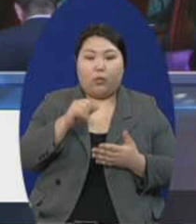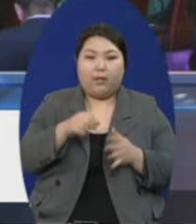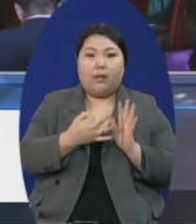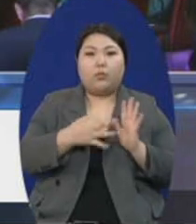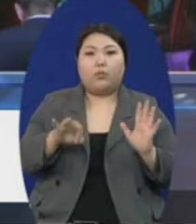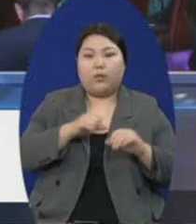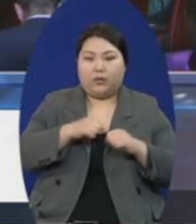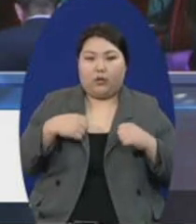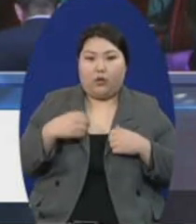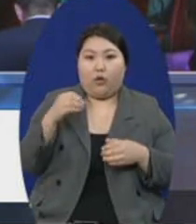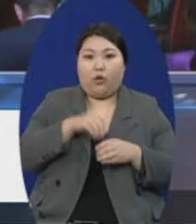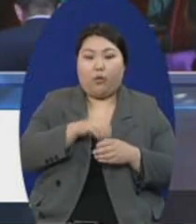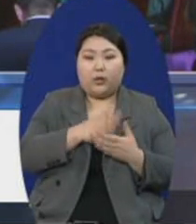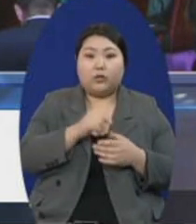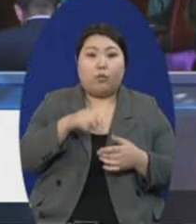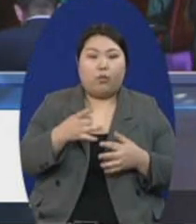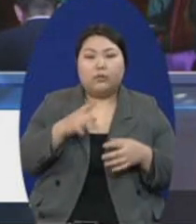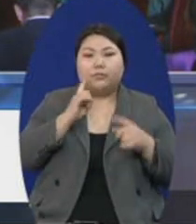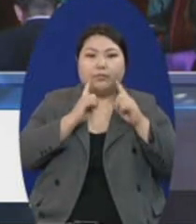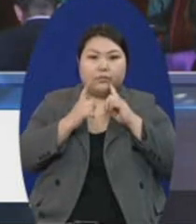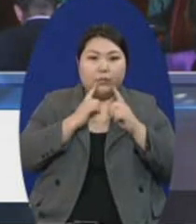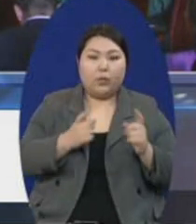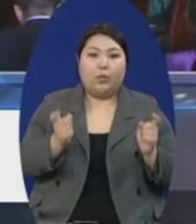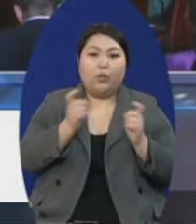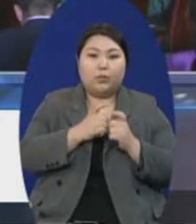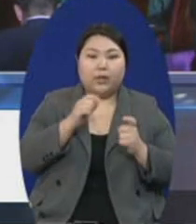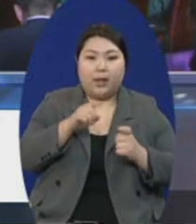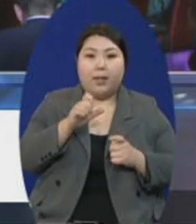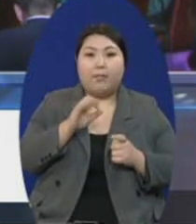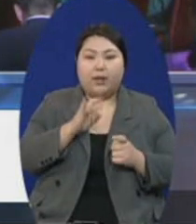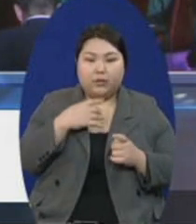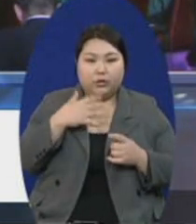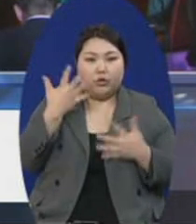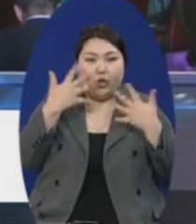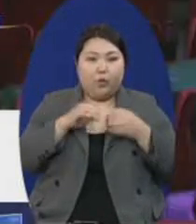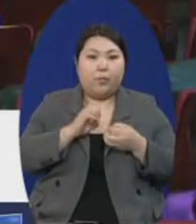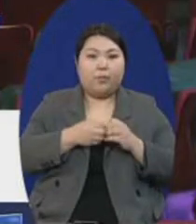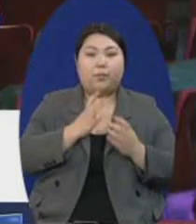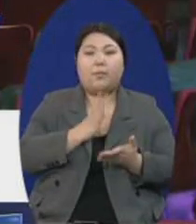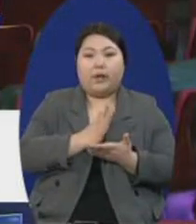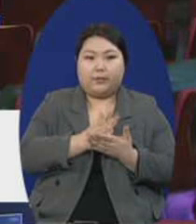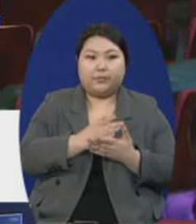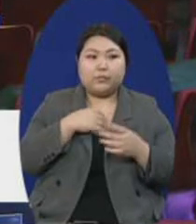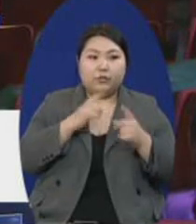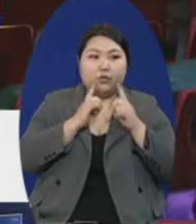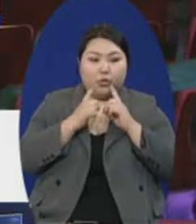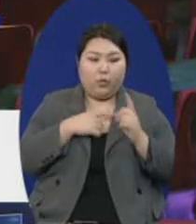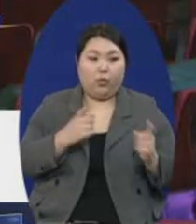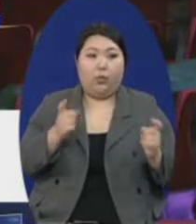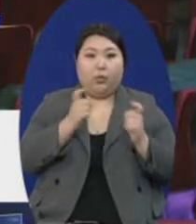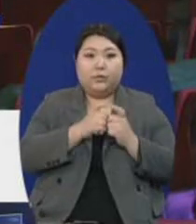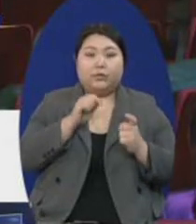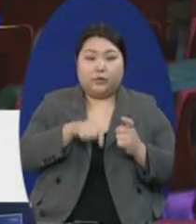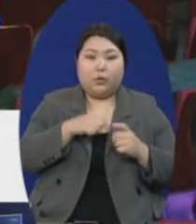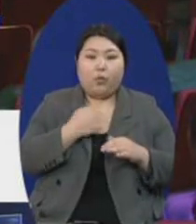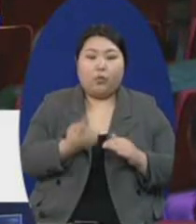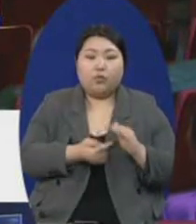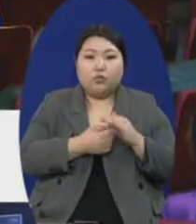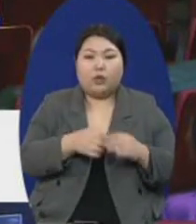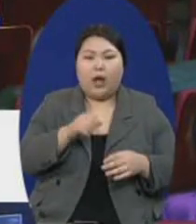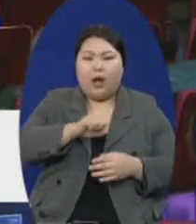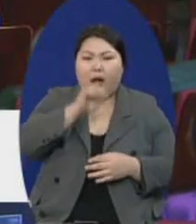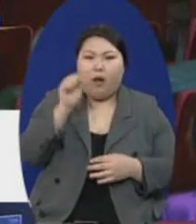байна. Энэ удаагийн яг зөвлөлтөх уулзалтын хэлбэрээр зохион байгуулагдаж байгаа. За зөвлөлтөх уулзалтаар бол үндсэн дөрвөн